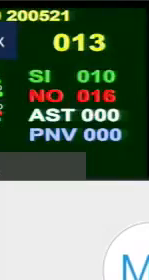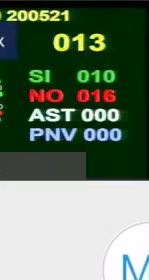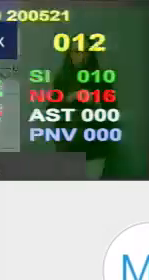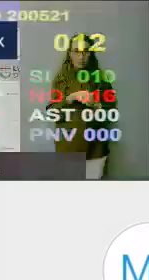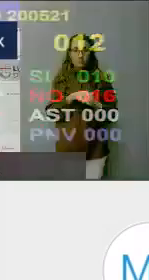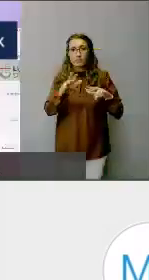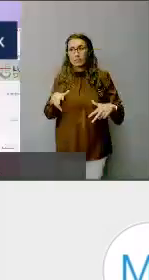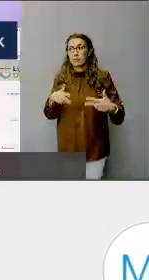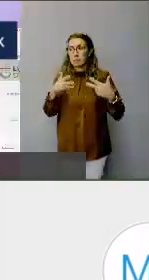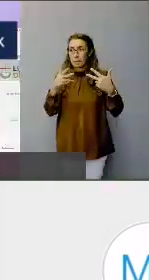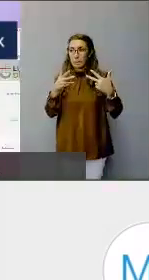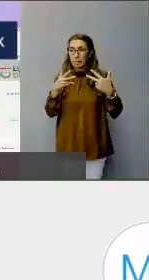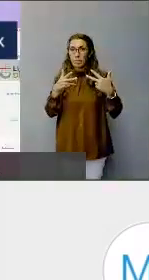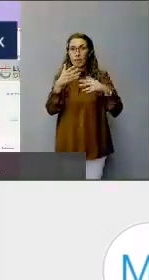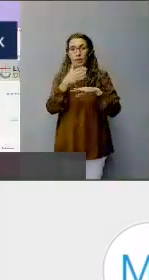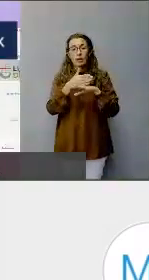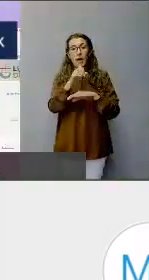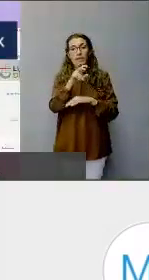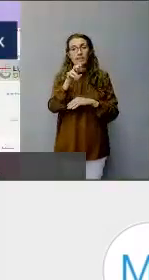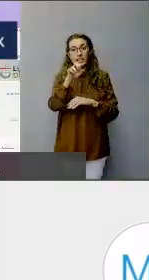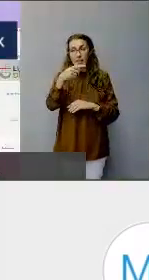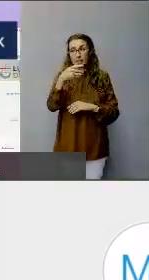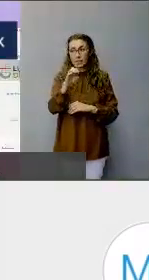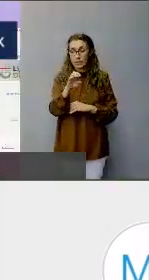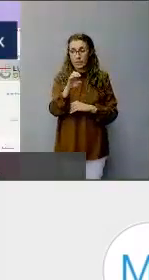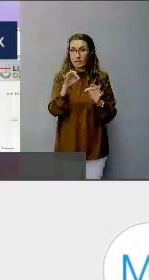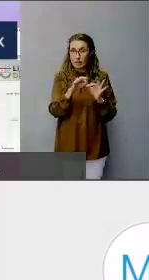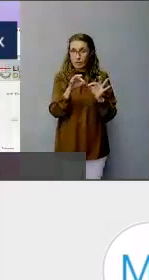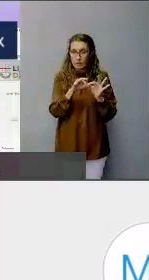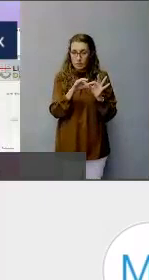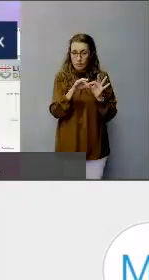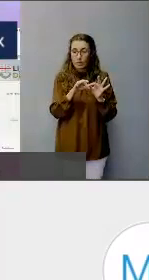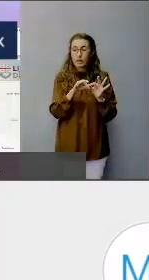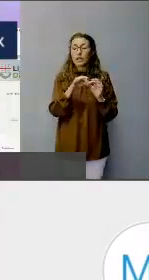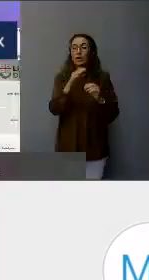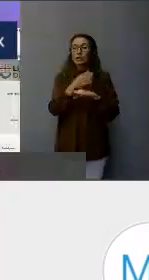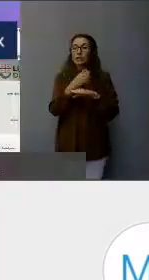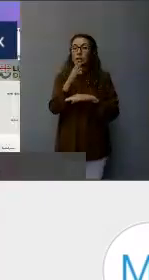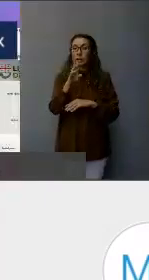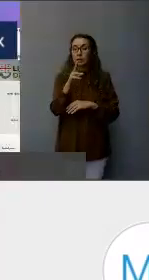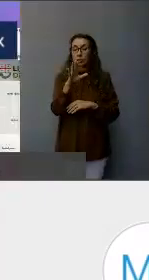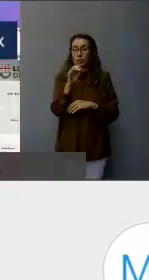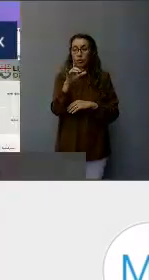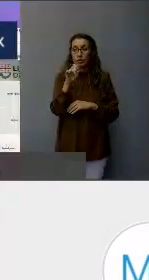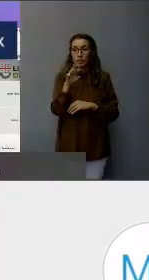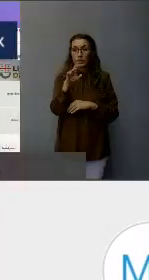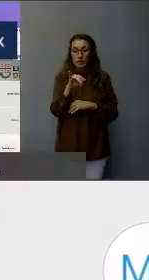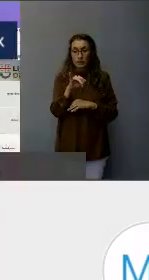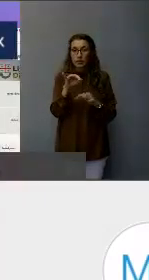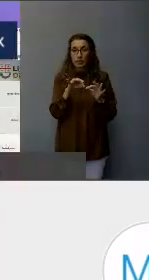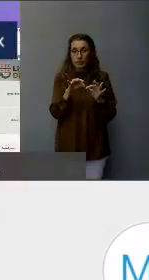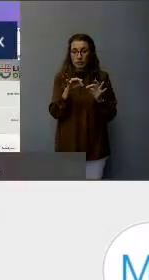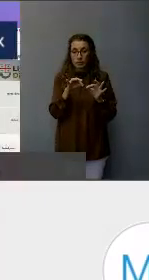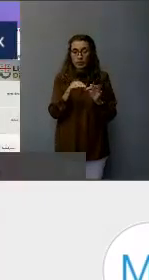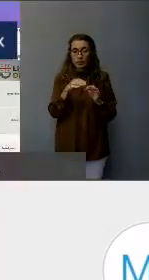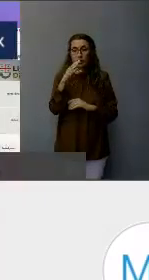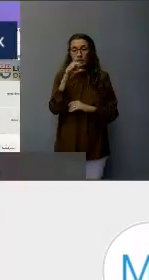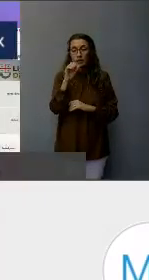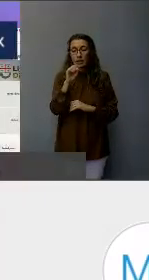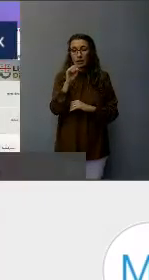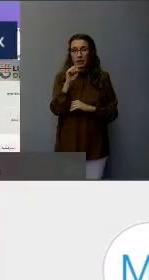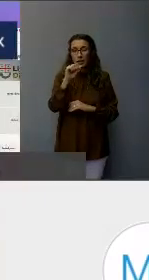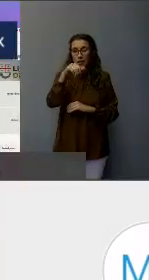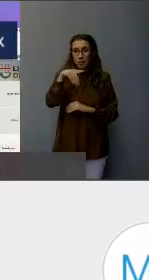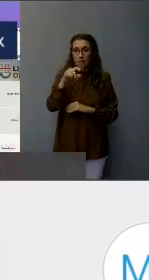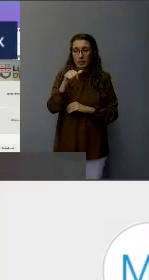da remoto 210 consigliere volete consigliere a bruco leri consigliere